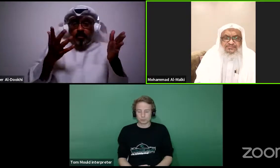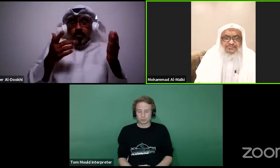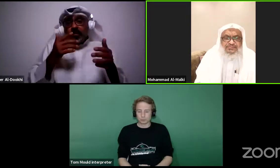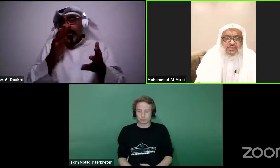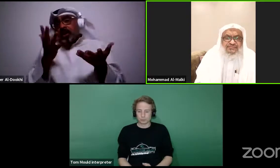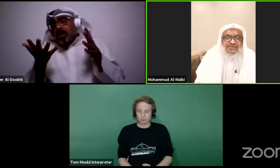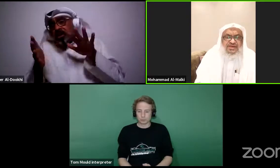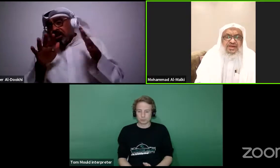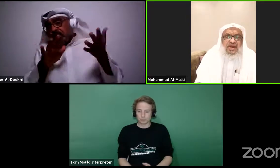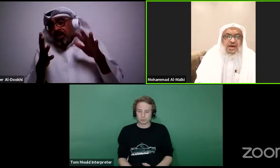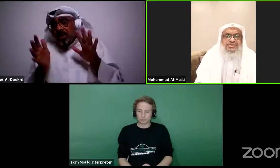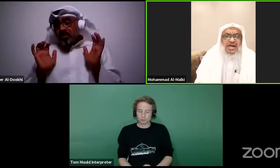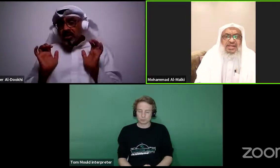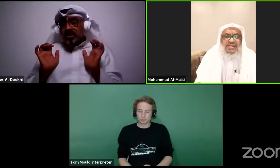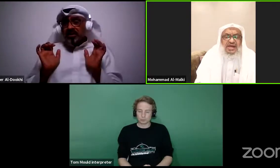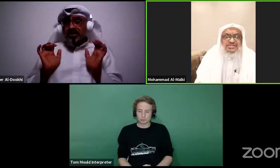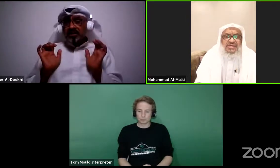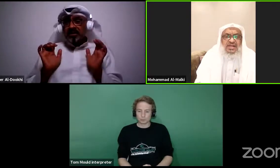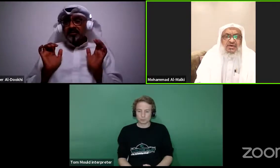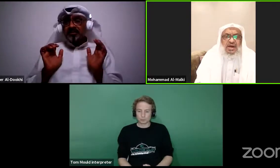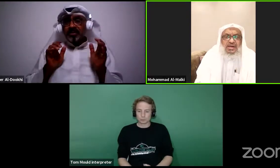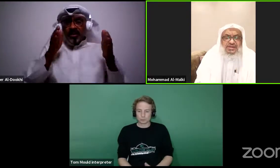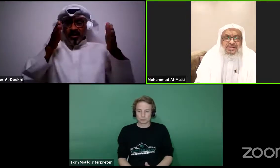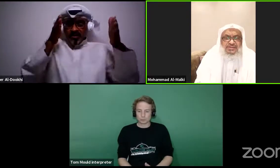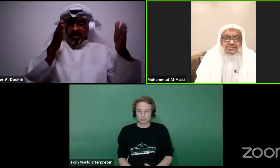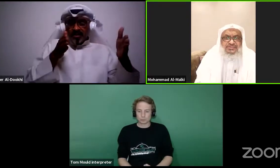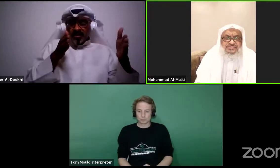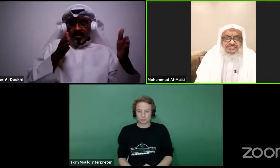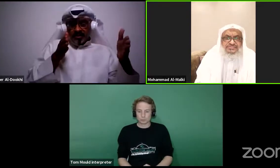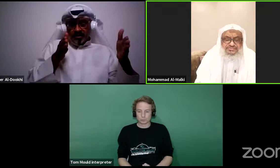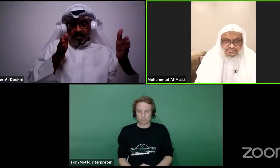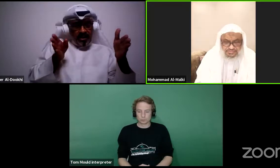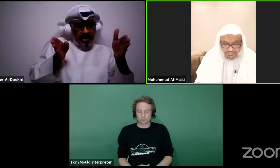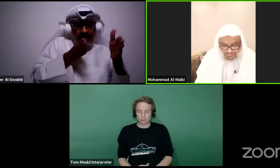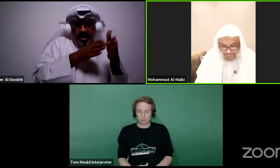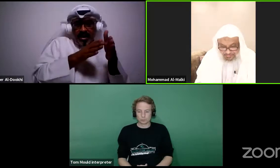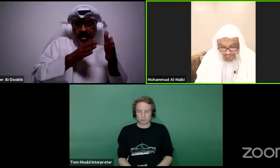تكون في أوتار العشر الأواخر.